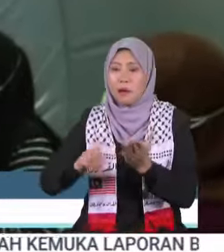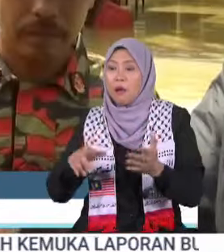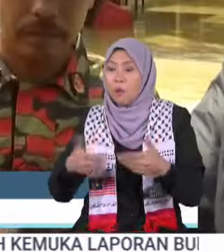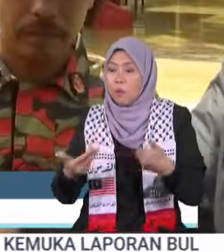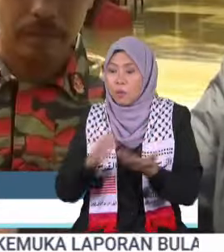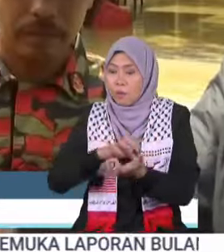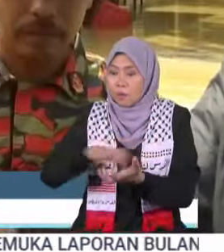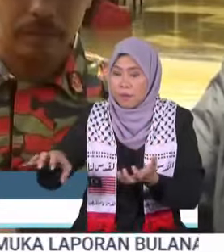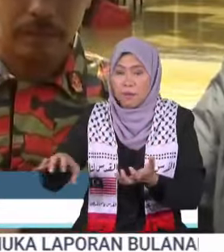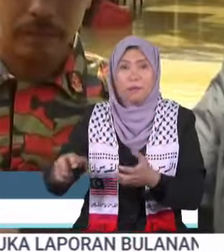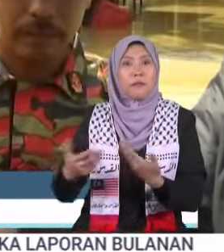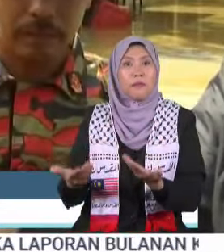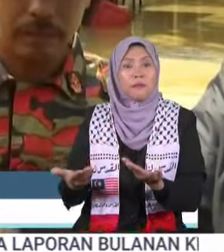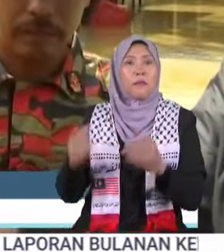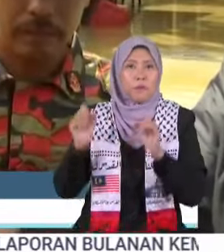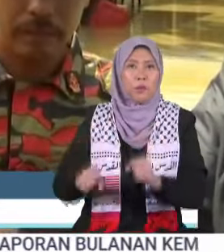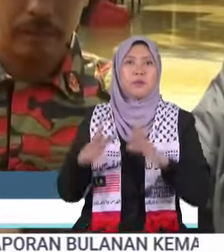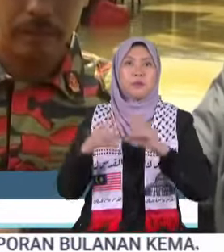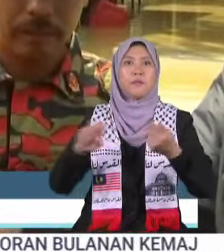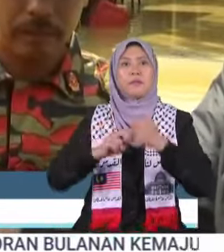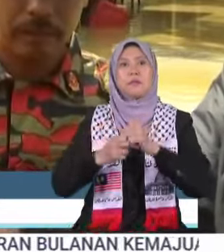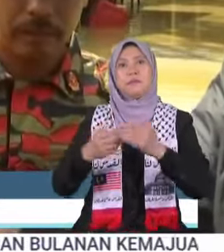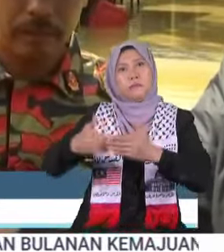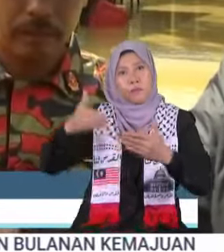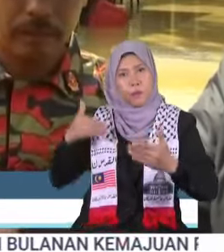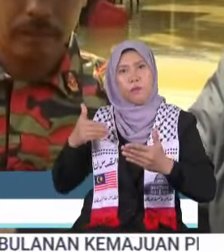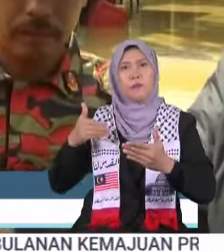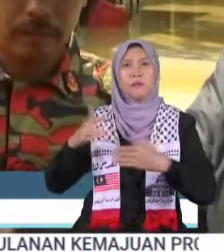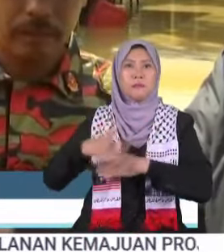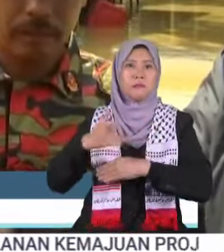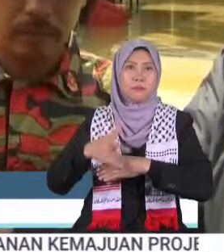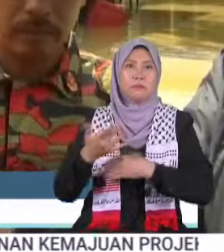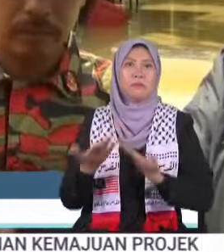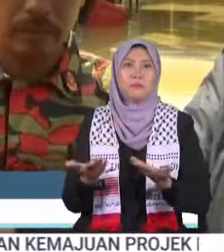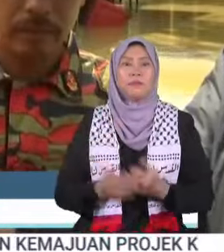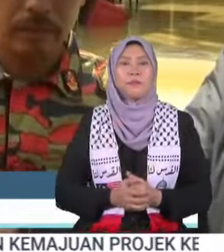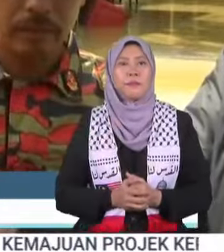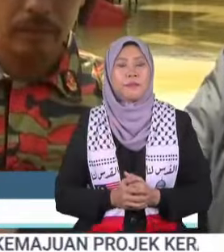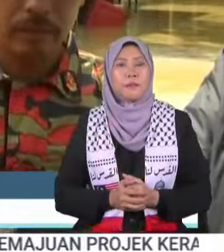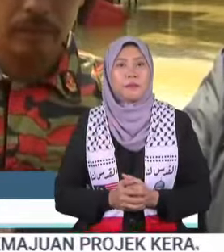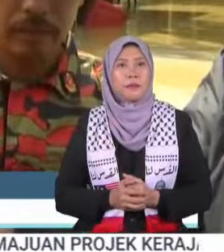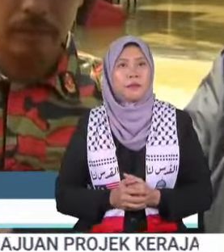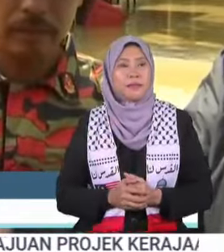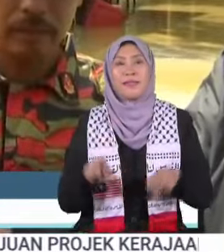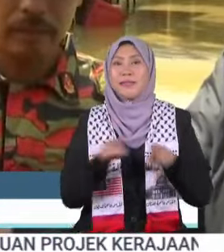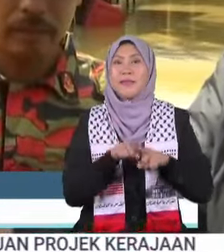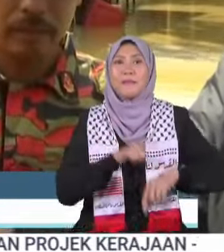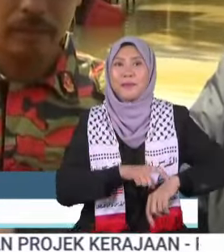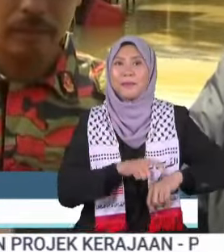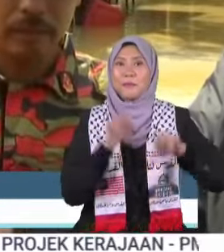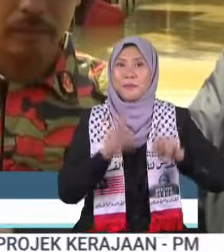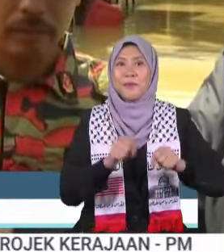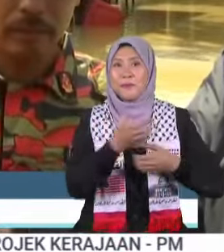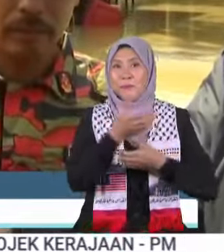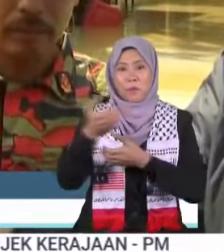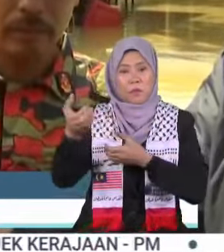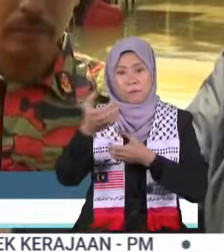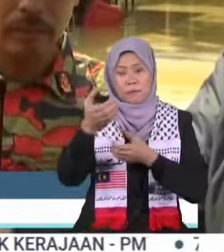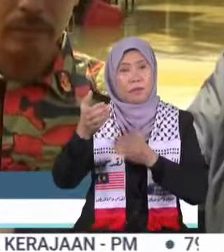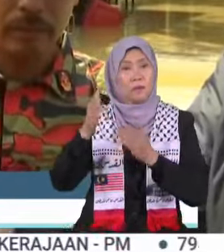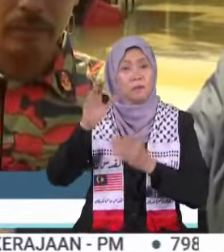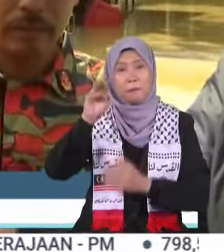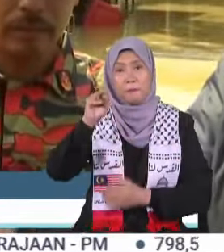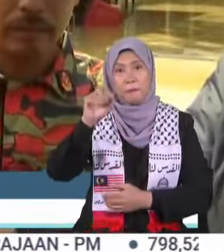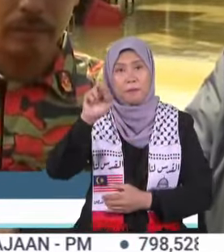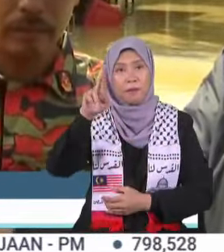kerosakan dan dapat kita atasi pada peringkat awal dan pada masa yang sama kita untuk balan pun kita